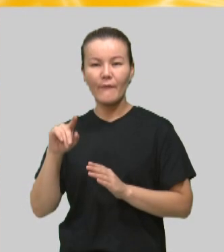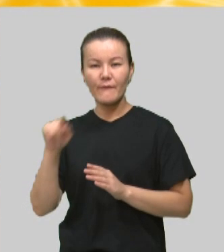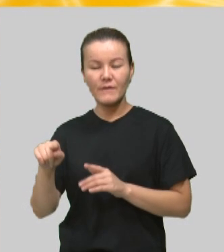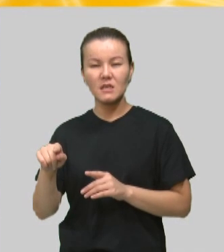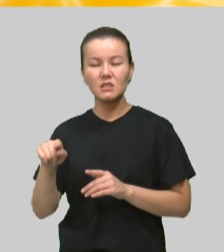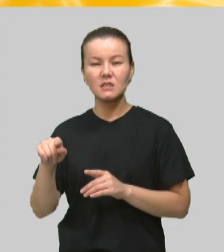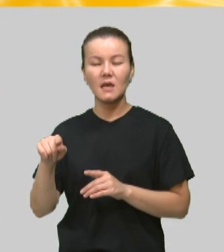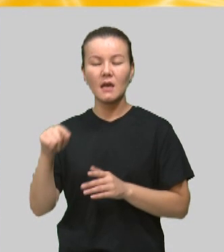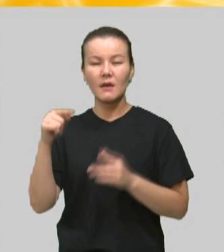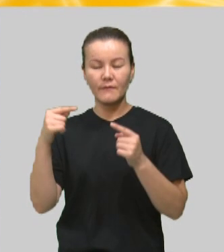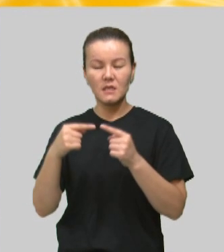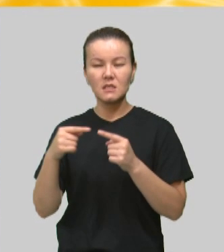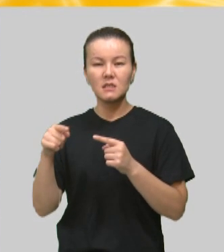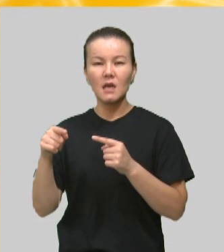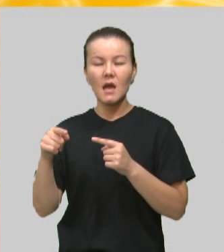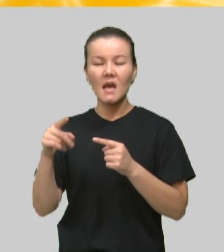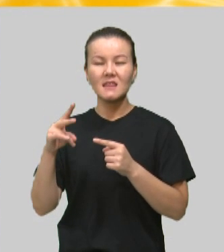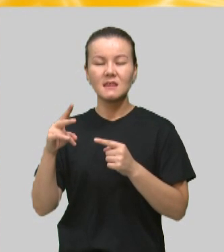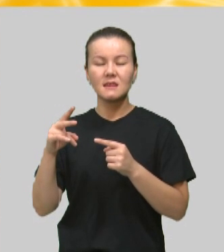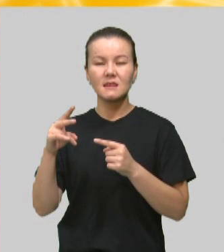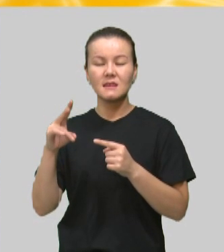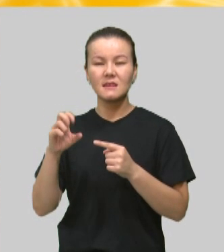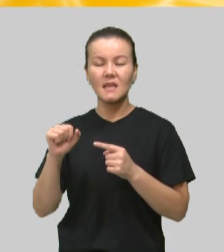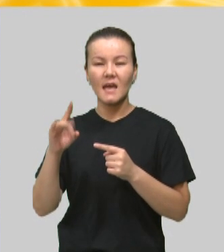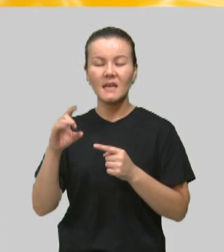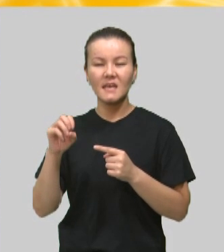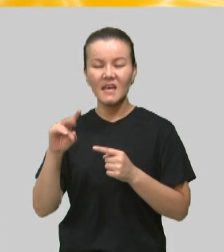наречием или именем